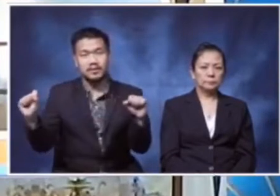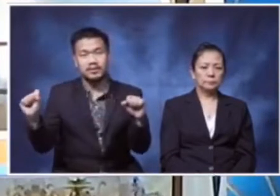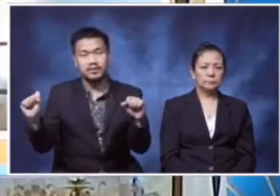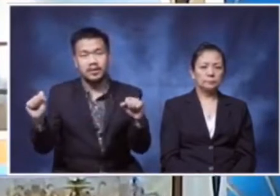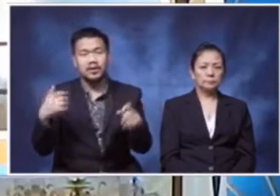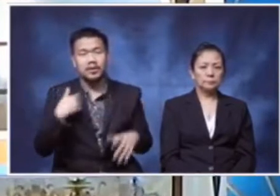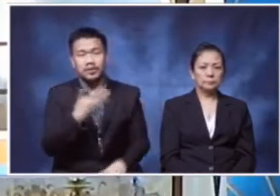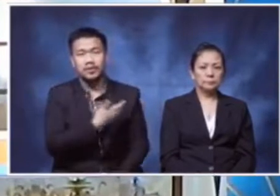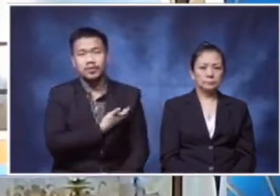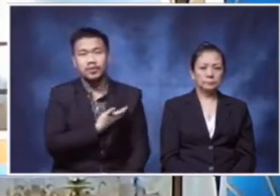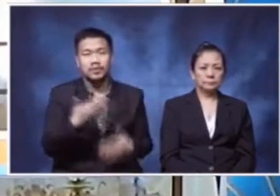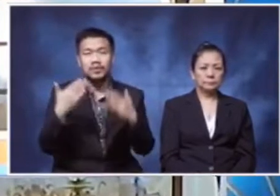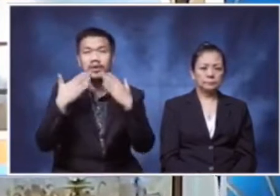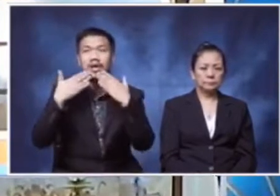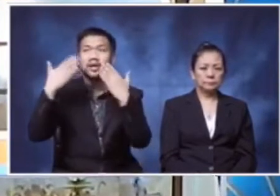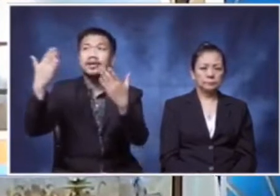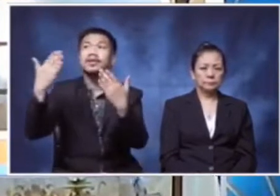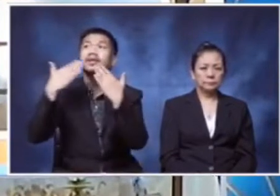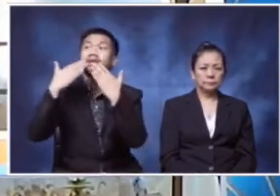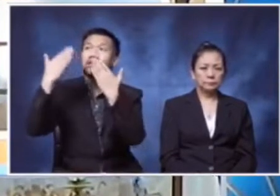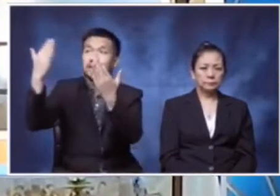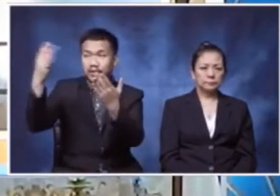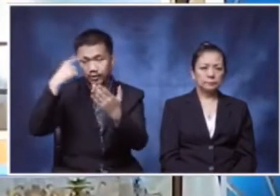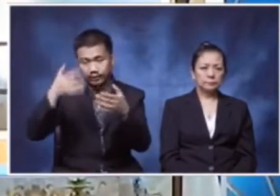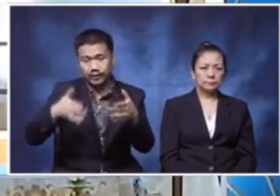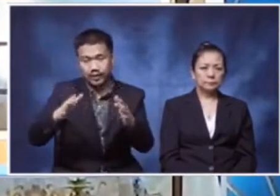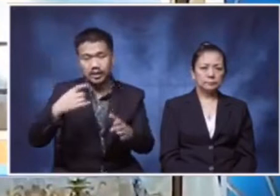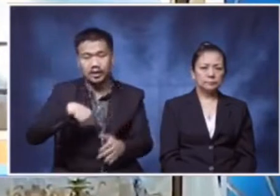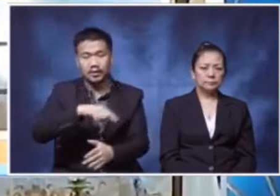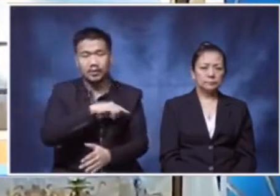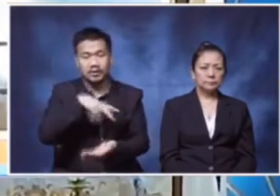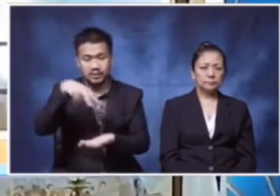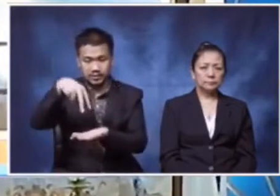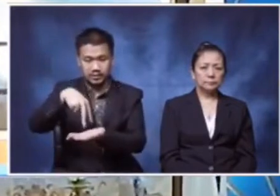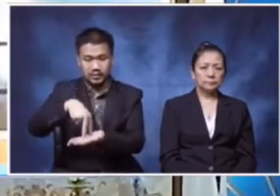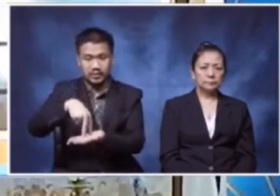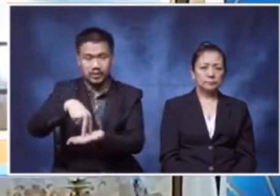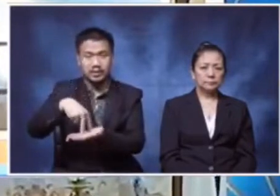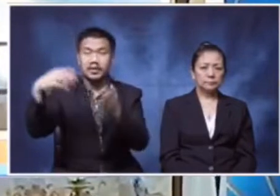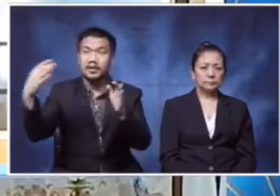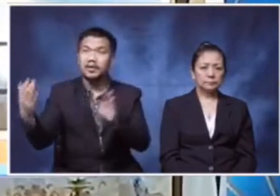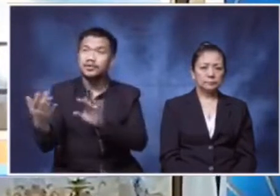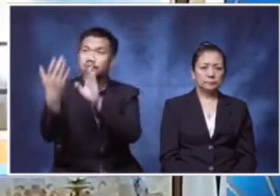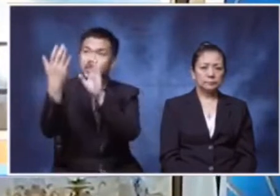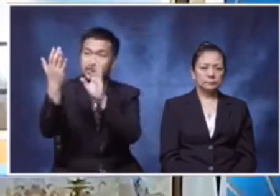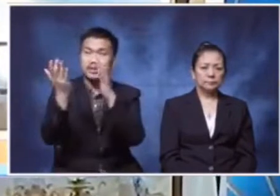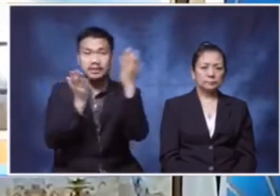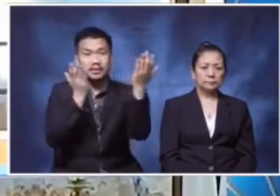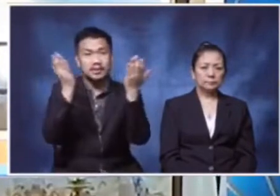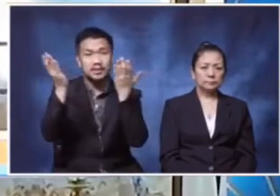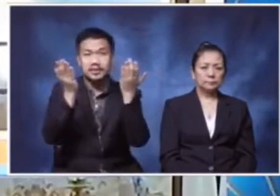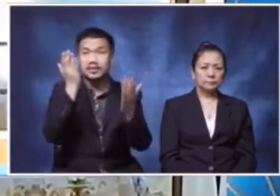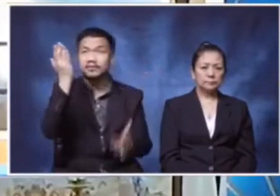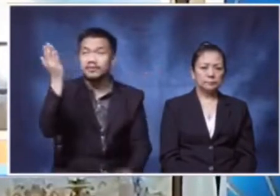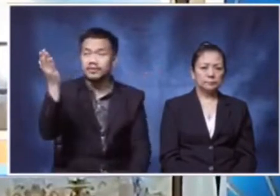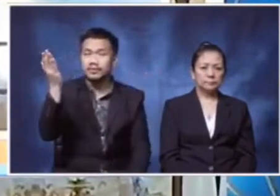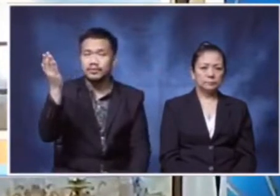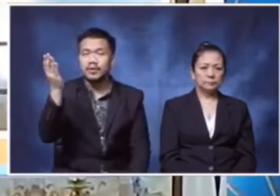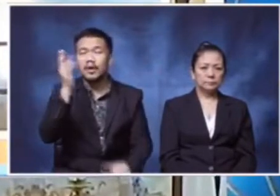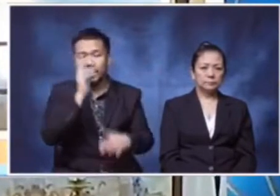kaligtasan. Kami nagpapasalamat dahil kami iyong minarapat na tumayo sa harap mo para maglingkod sa